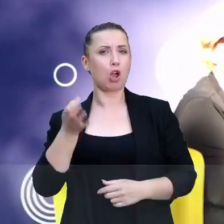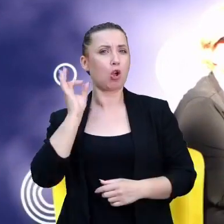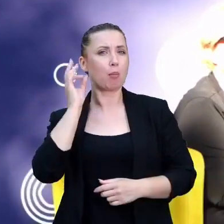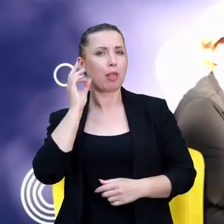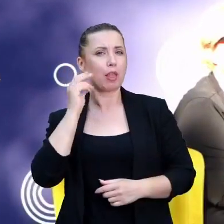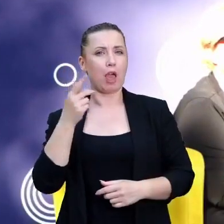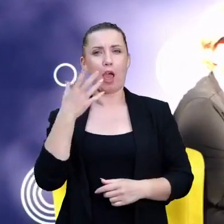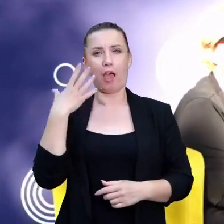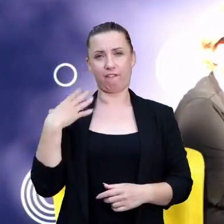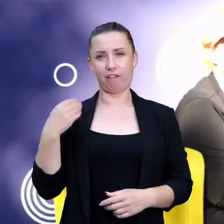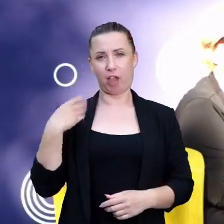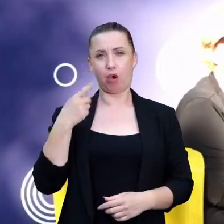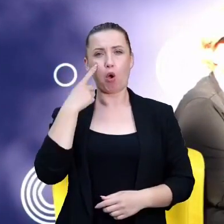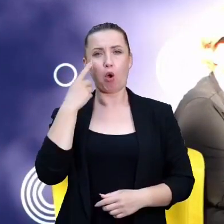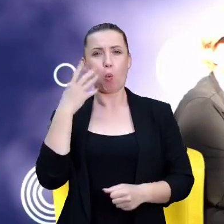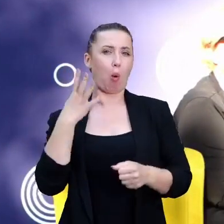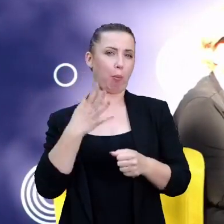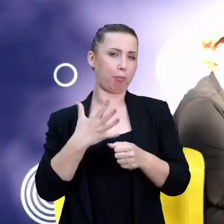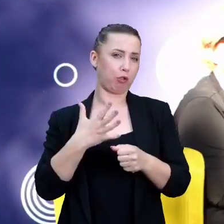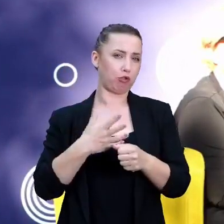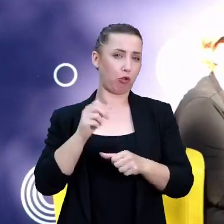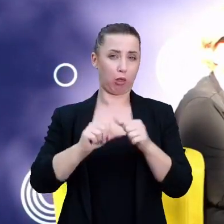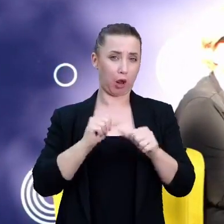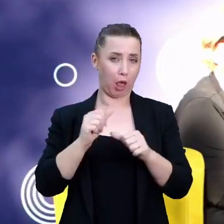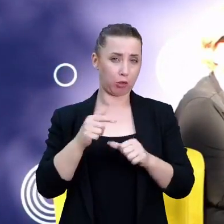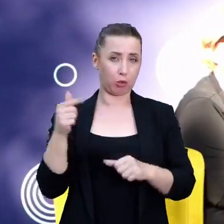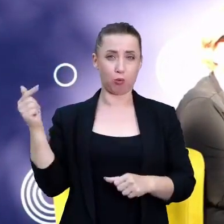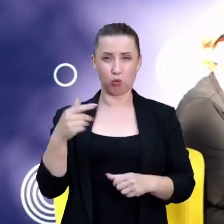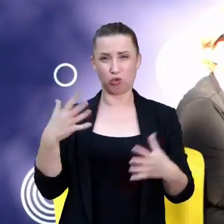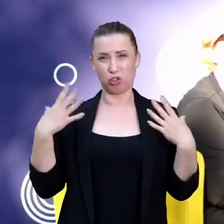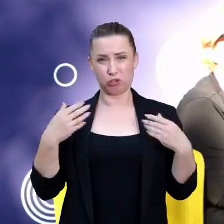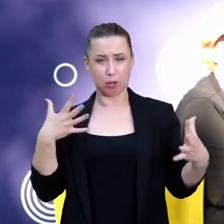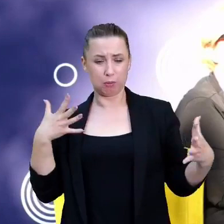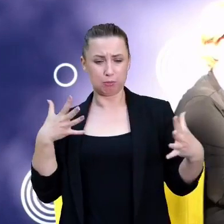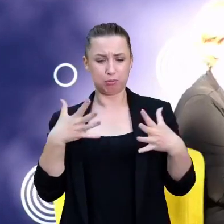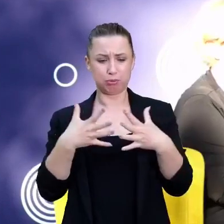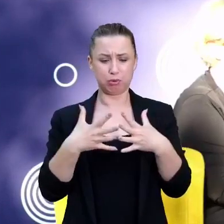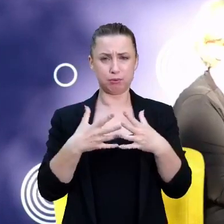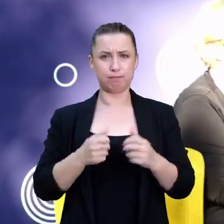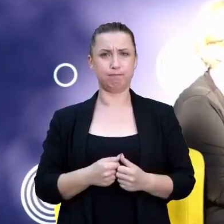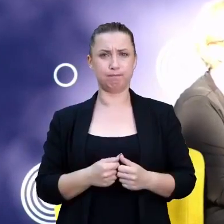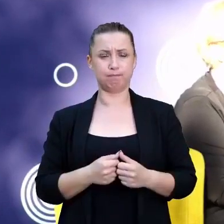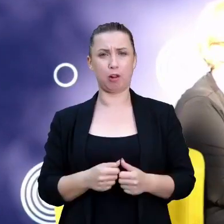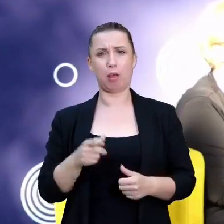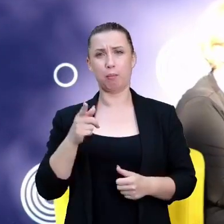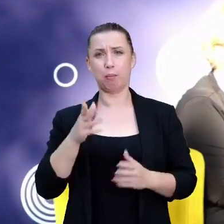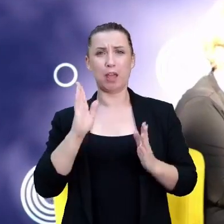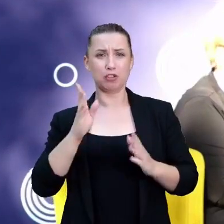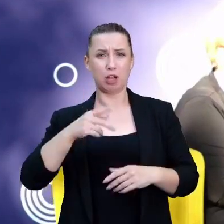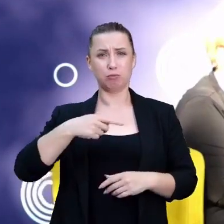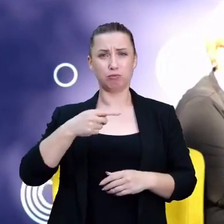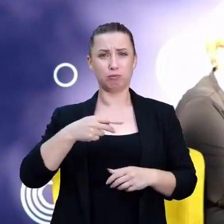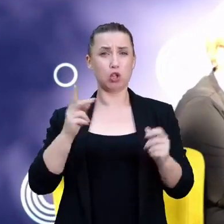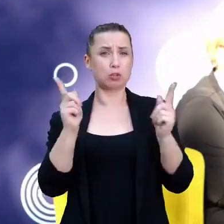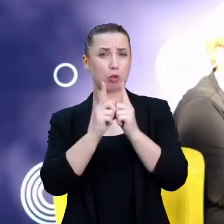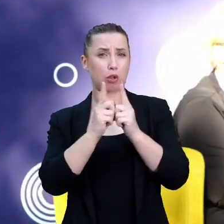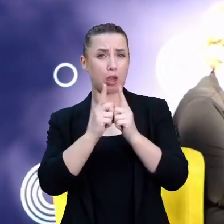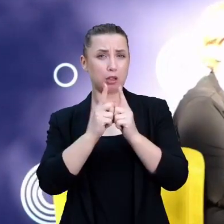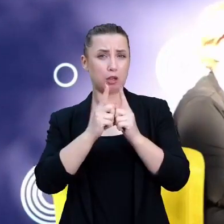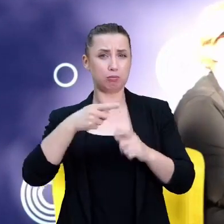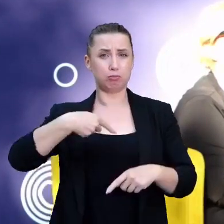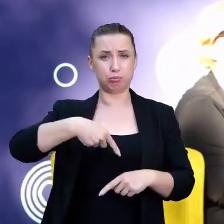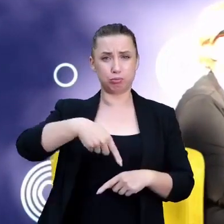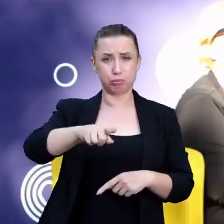wieku muszą stawać się niewidzialne. Szanowni Państwo, nasze spotkanie potrwa około godziny. Zachęcam